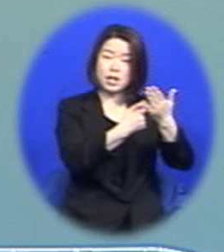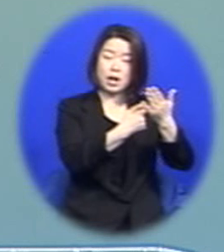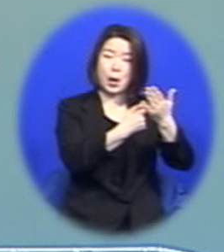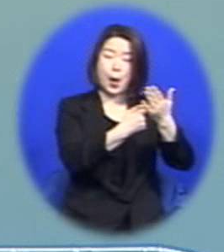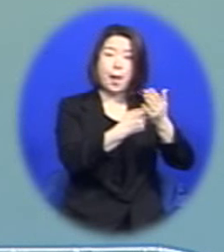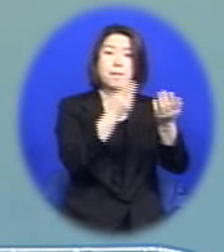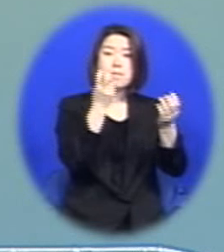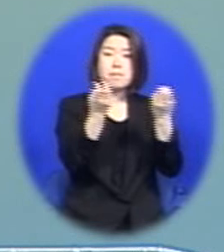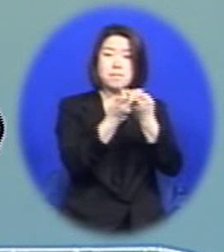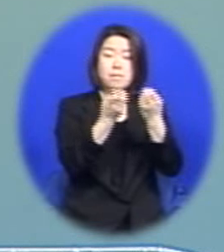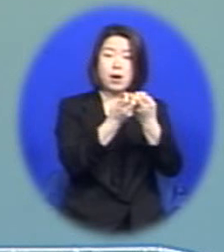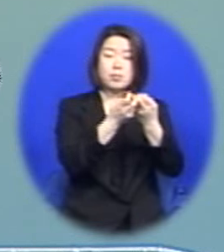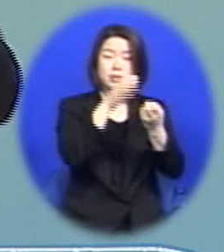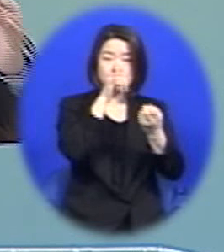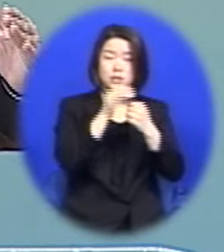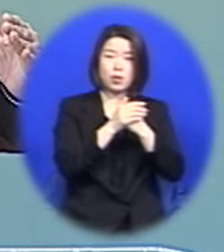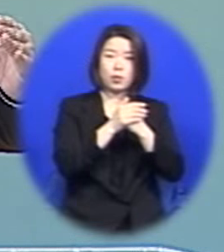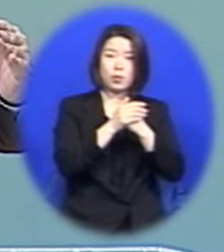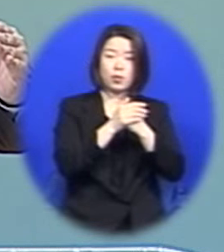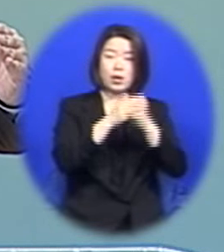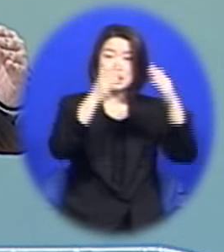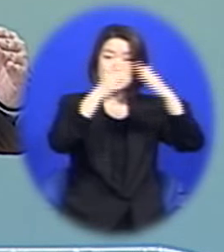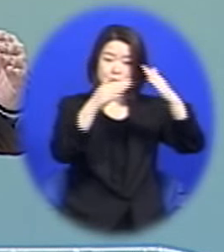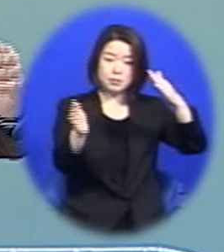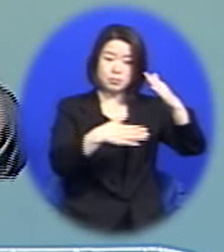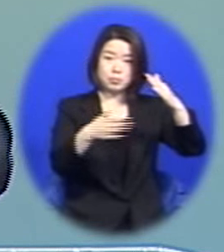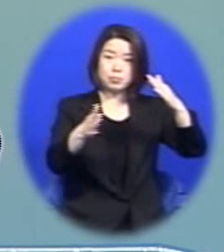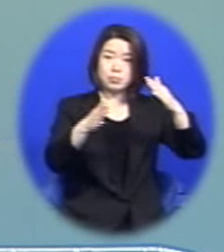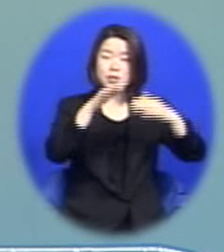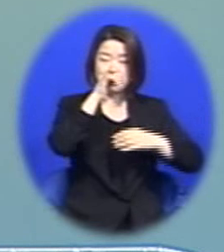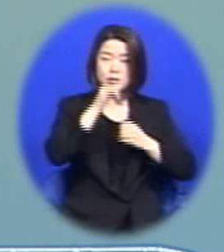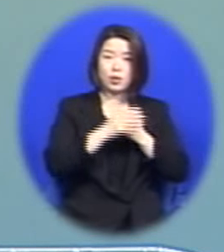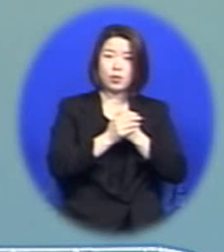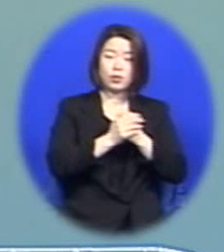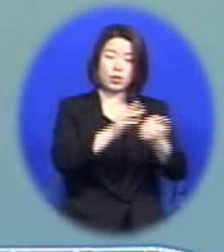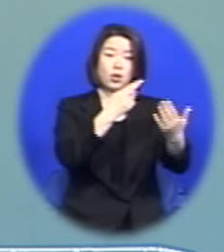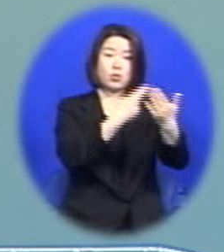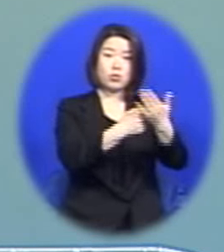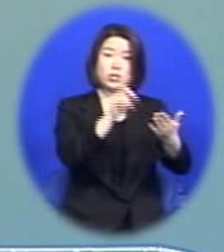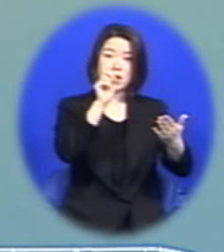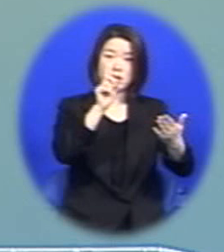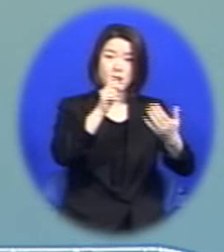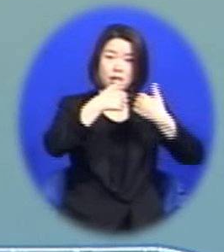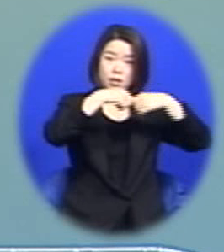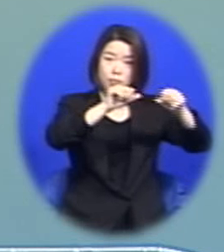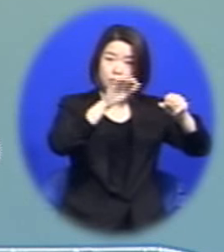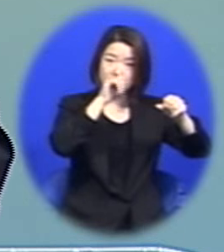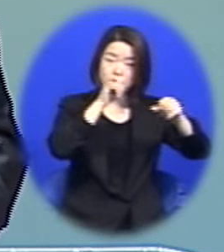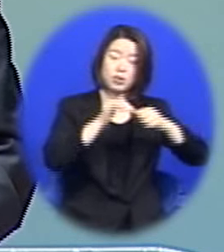있습니다 빈 집이 있는데 유리창이 1 깨졌습니다